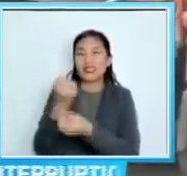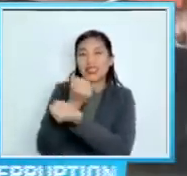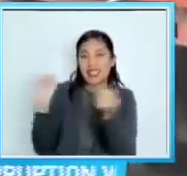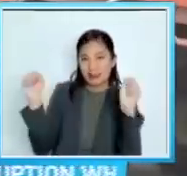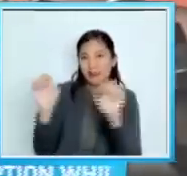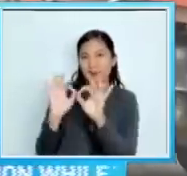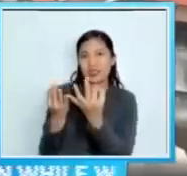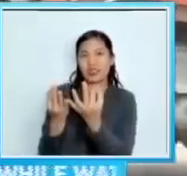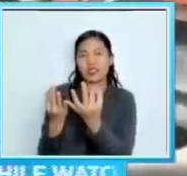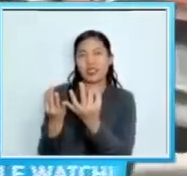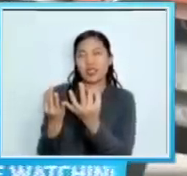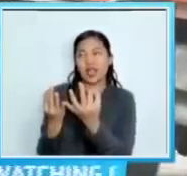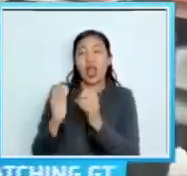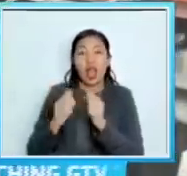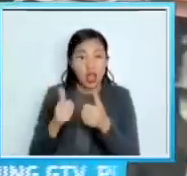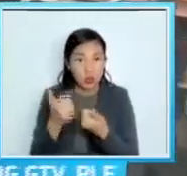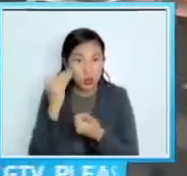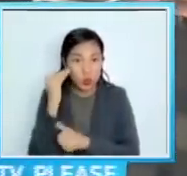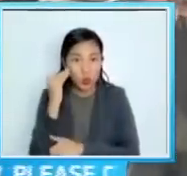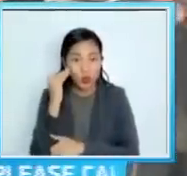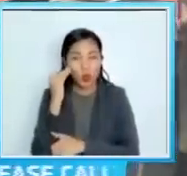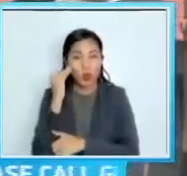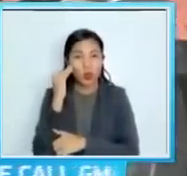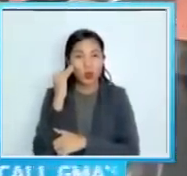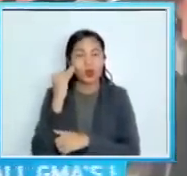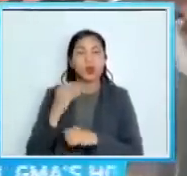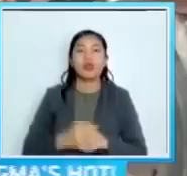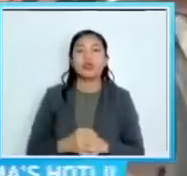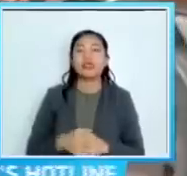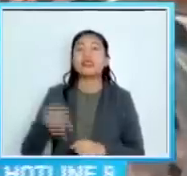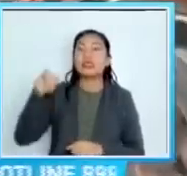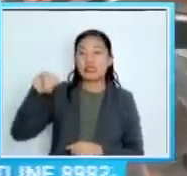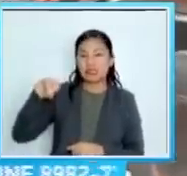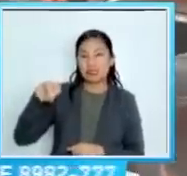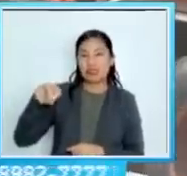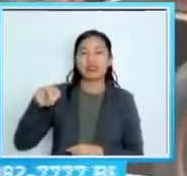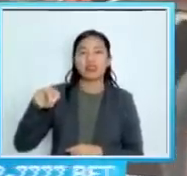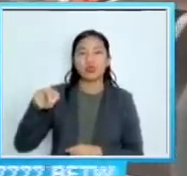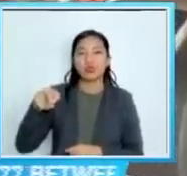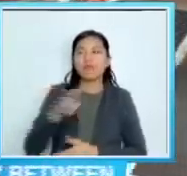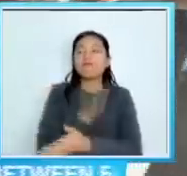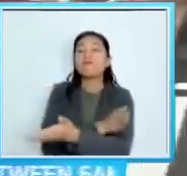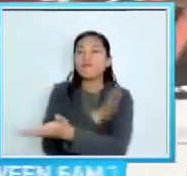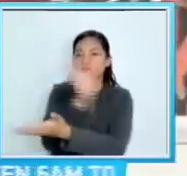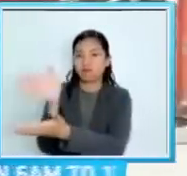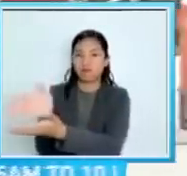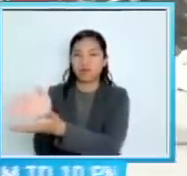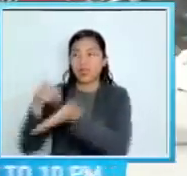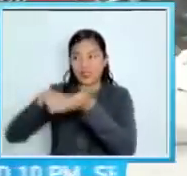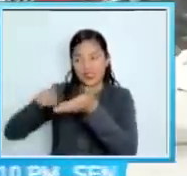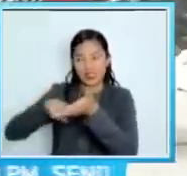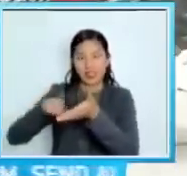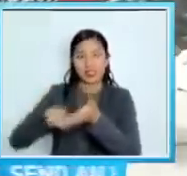means para malaman kung ligtas ang kanilang mga kaanak, eh talagang kailangan talaga nilang pumunta roon. At ang pag-asa